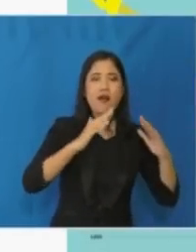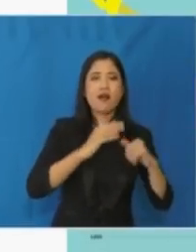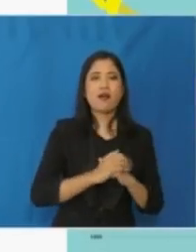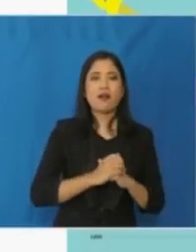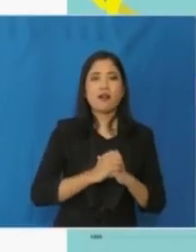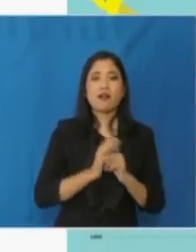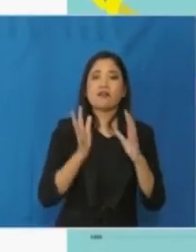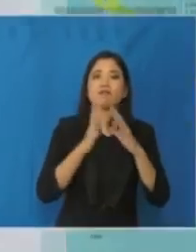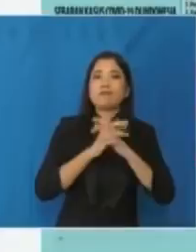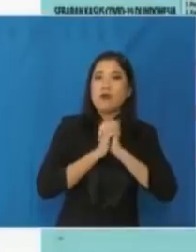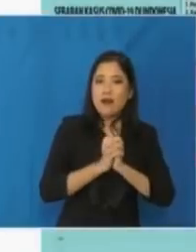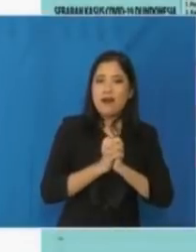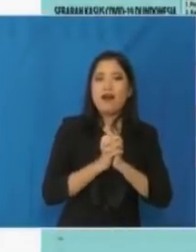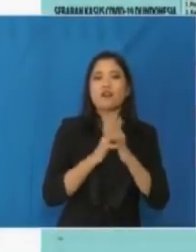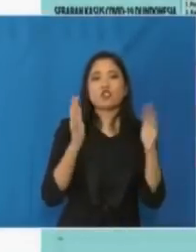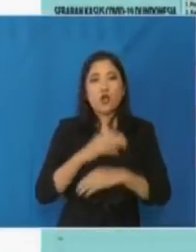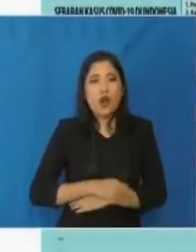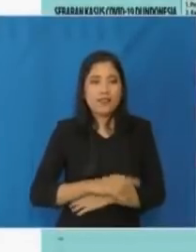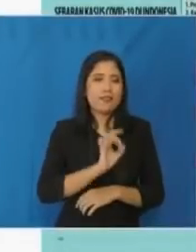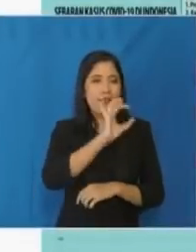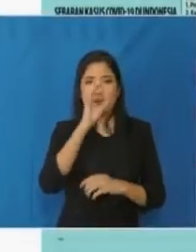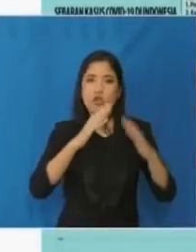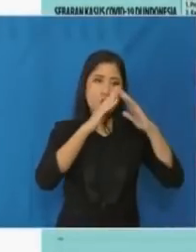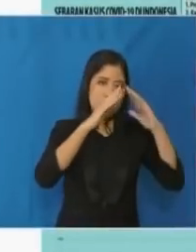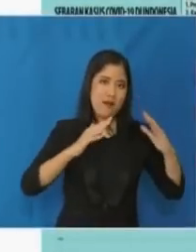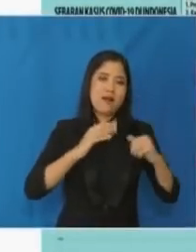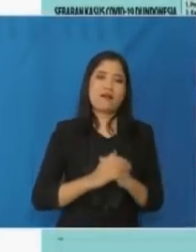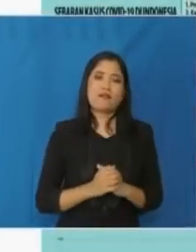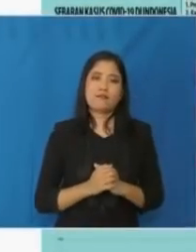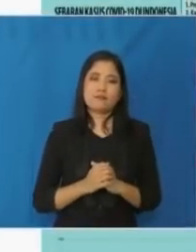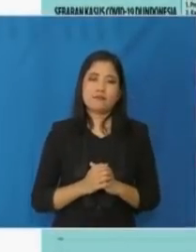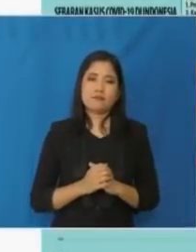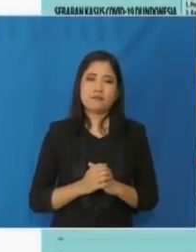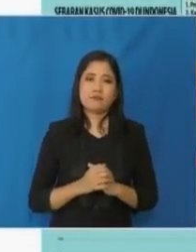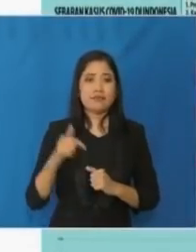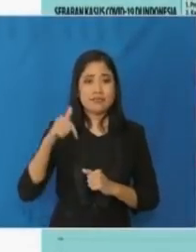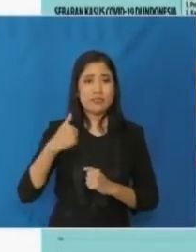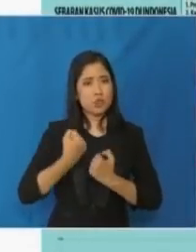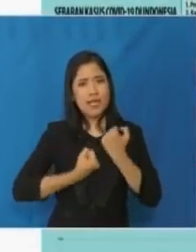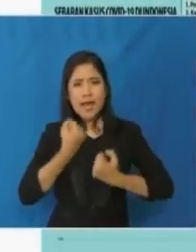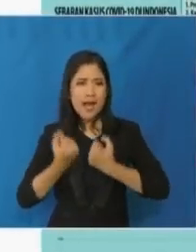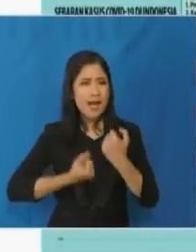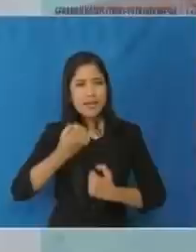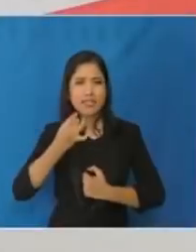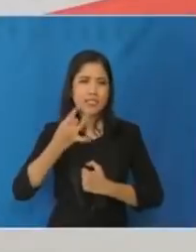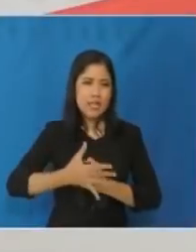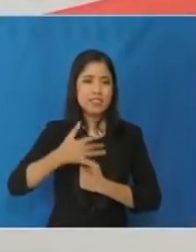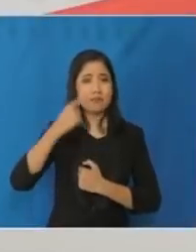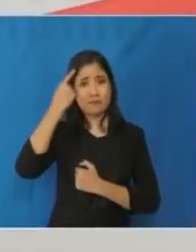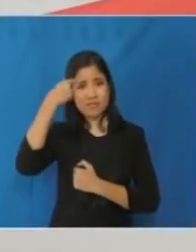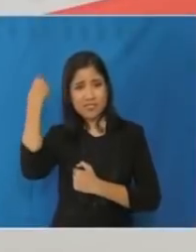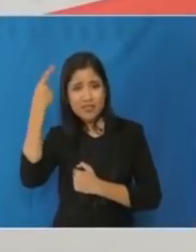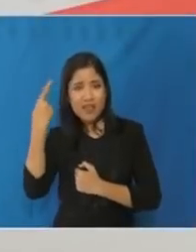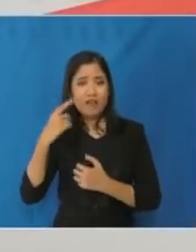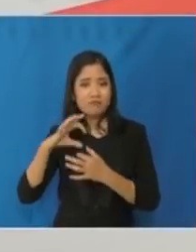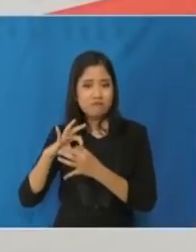dan beribadah di rumah mudah-mudahan upaya yang keras kita laksanakan secara Sinergi bersama-sama pemerintah